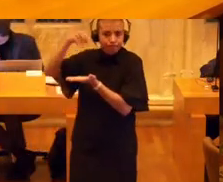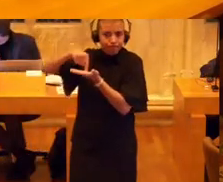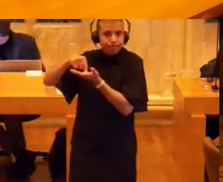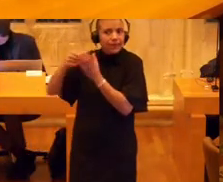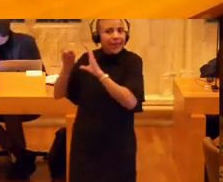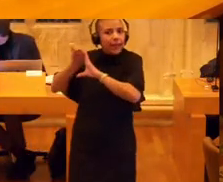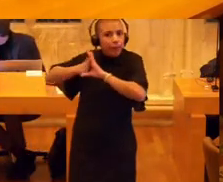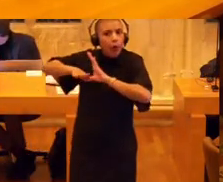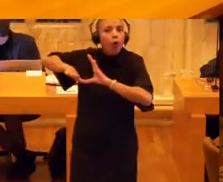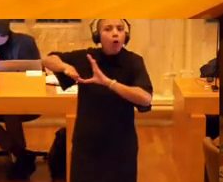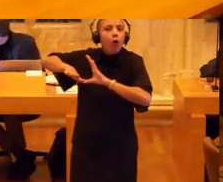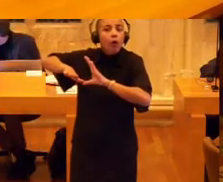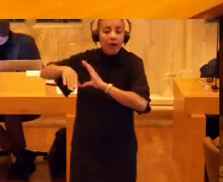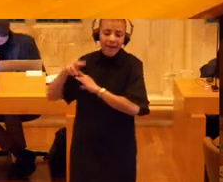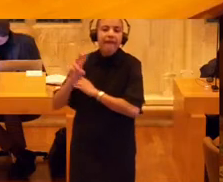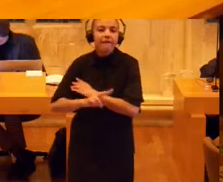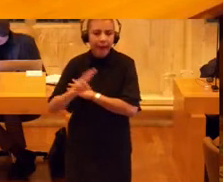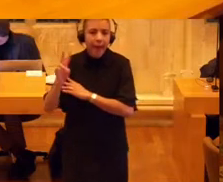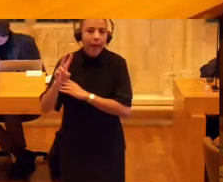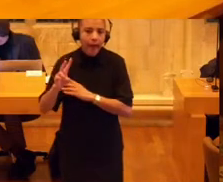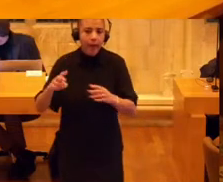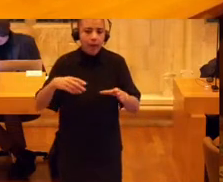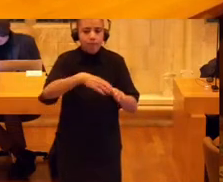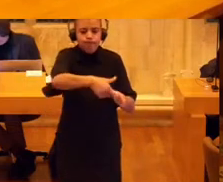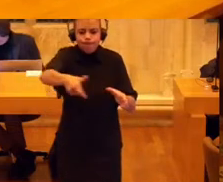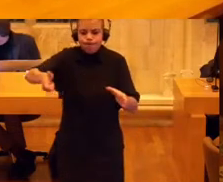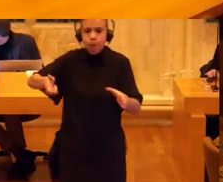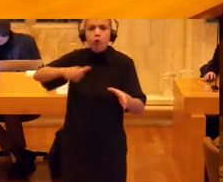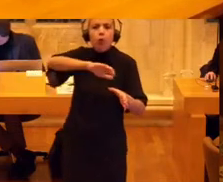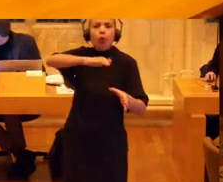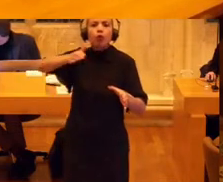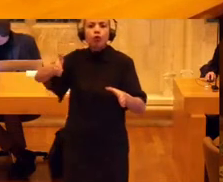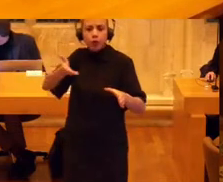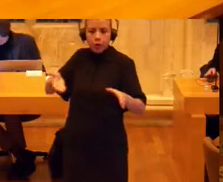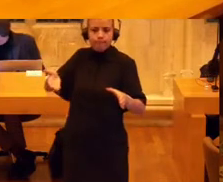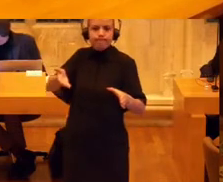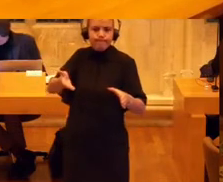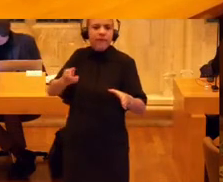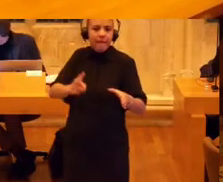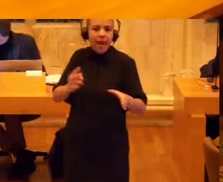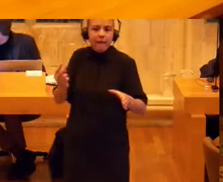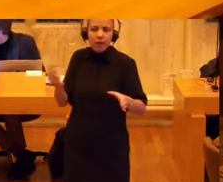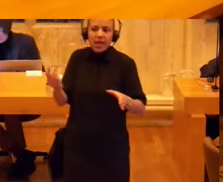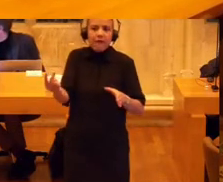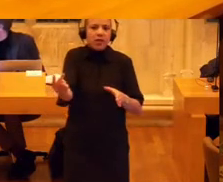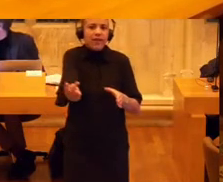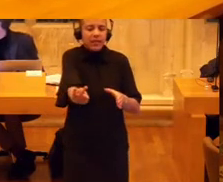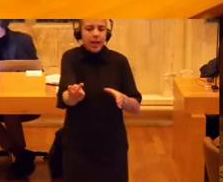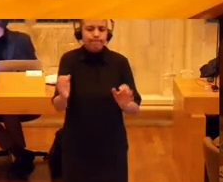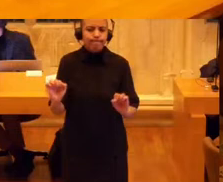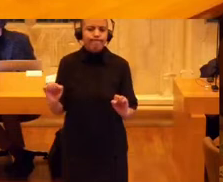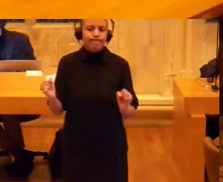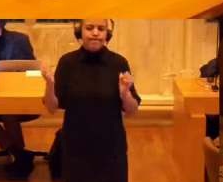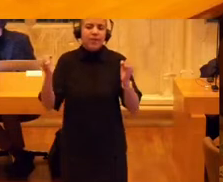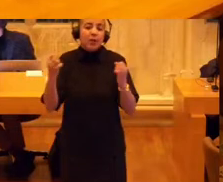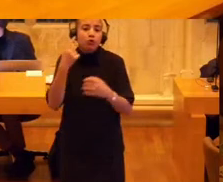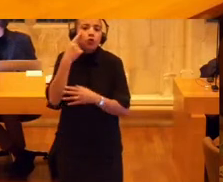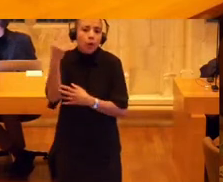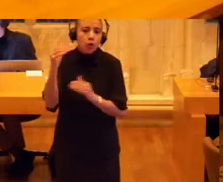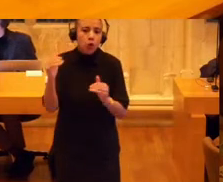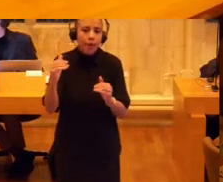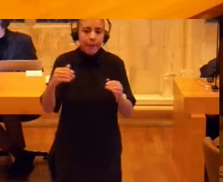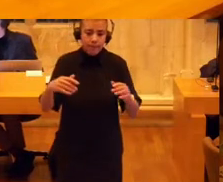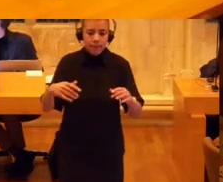bruit lié à la yourte, il faut bien le reconnaître. Je pense quand même que la yourte, par sa forme, a tendance à amplifier le bruit et que